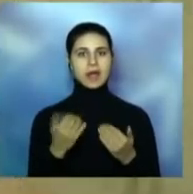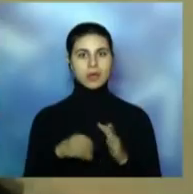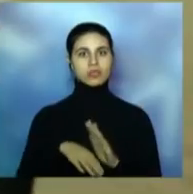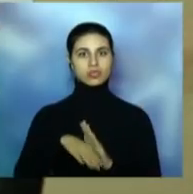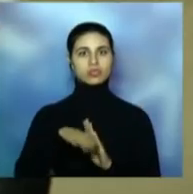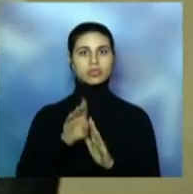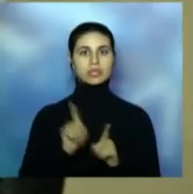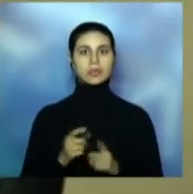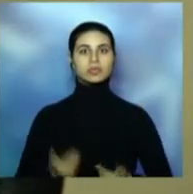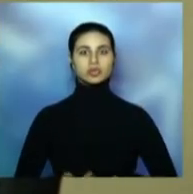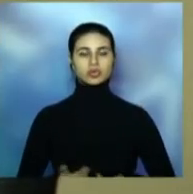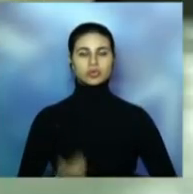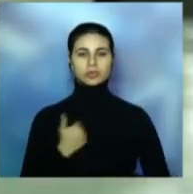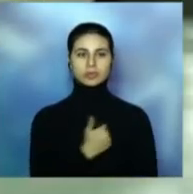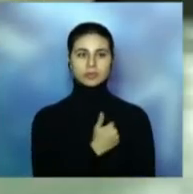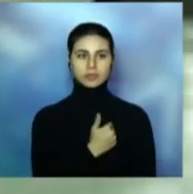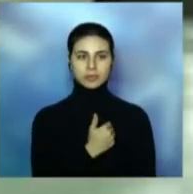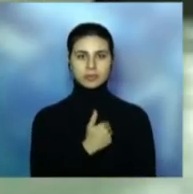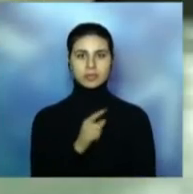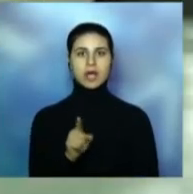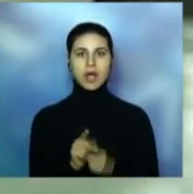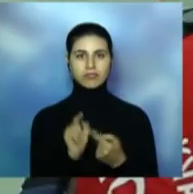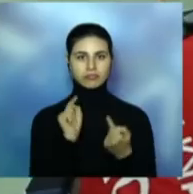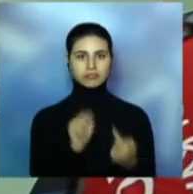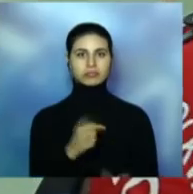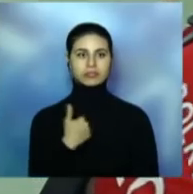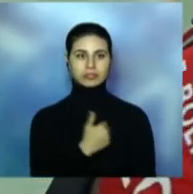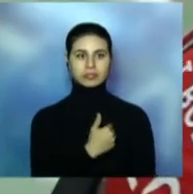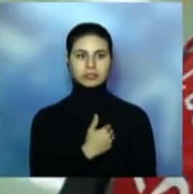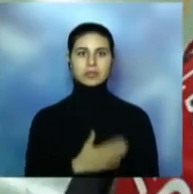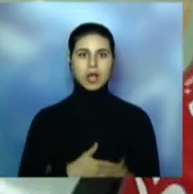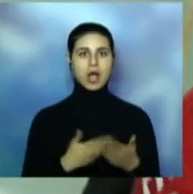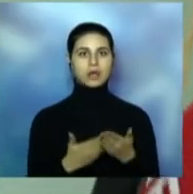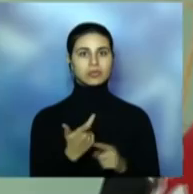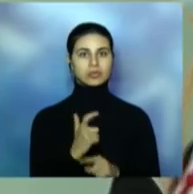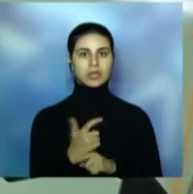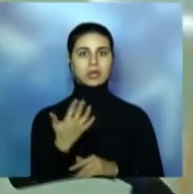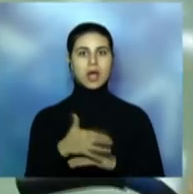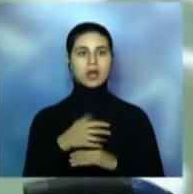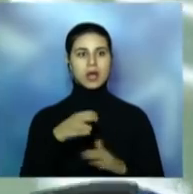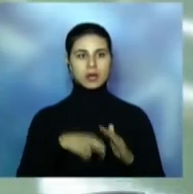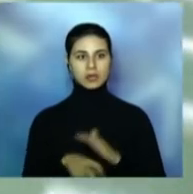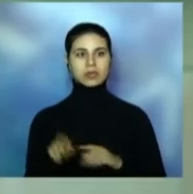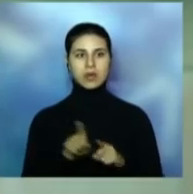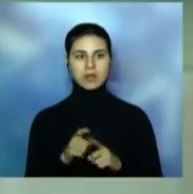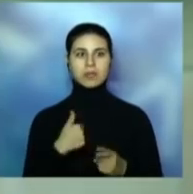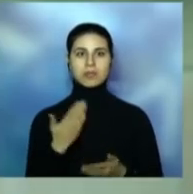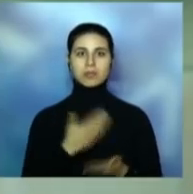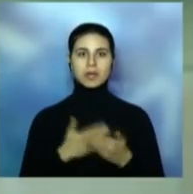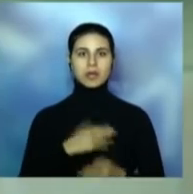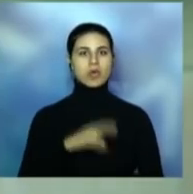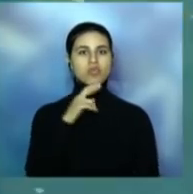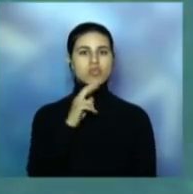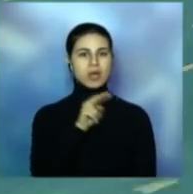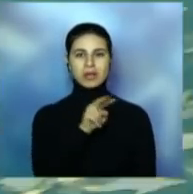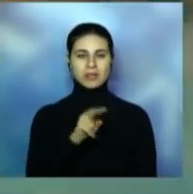ბევრად სიცოცხლის უნარიანია და ბევრად უფრო ბრძოლის უნარიანია. აქტიურ გამხადა, გარეთ გასულაც მოხდენილი ხალისება, ყურადღებას არაფერს